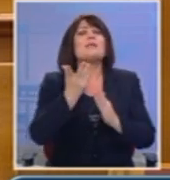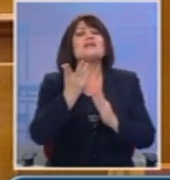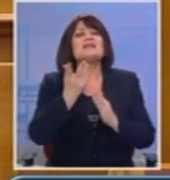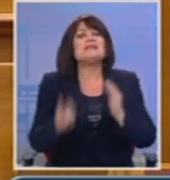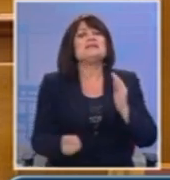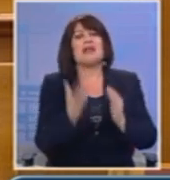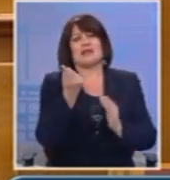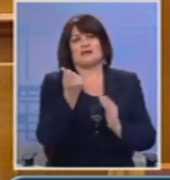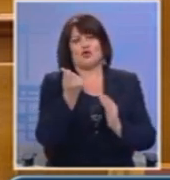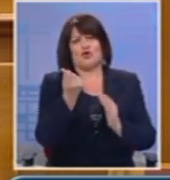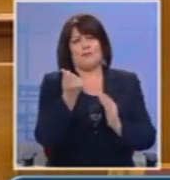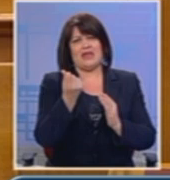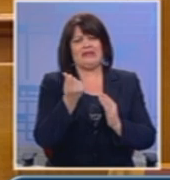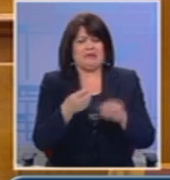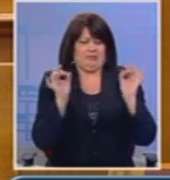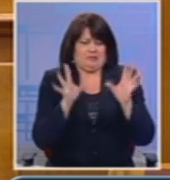οικονομίας